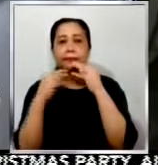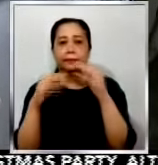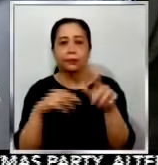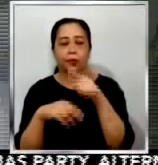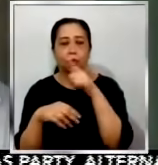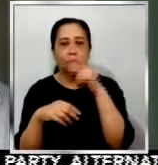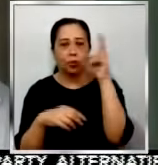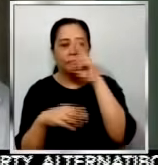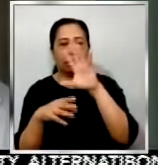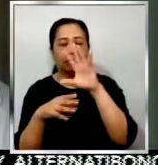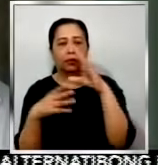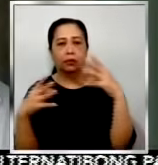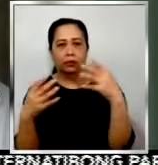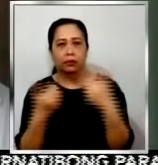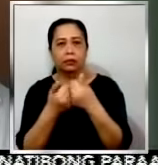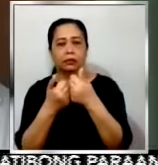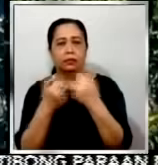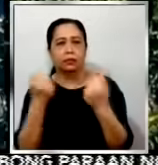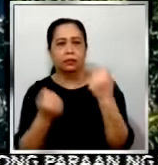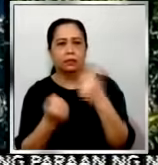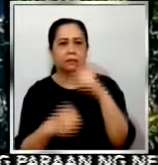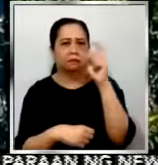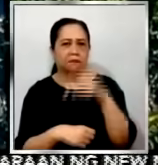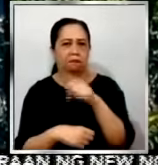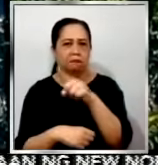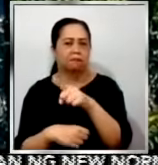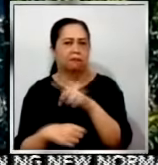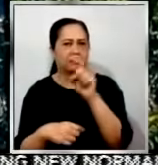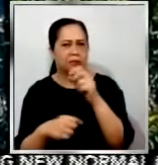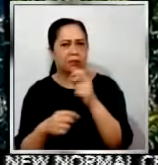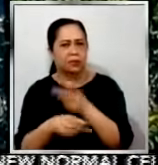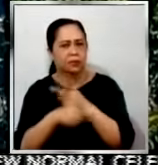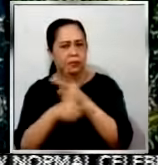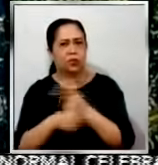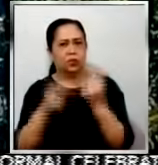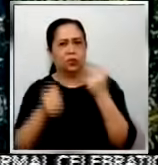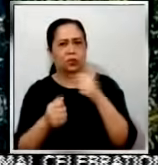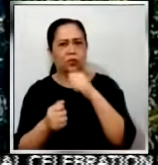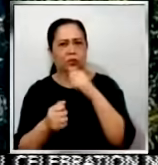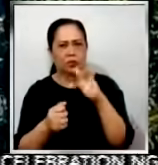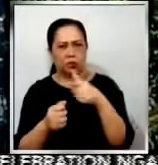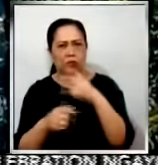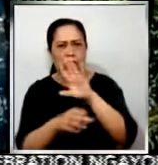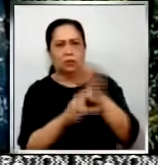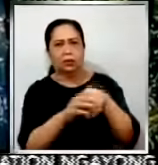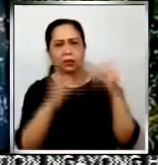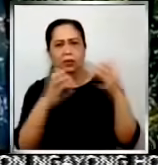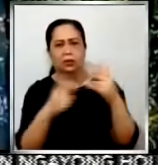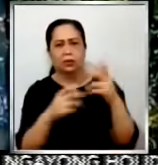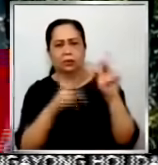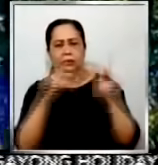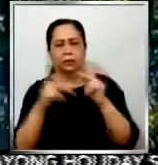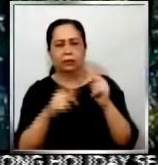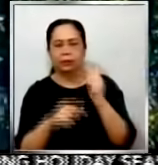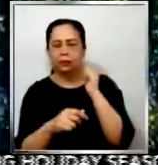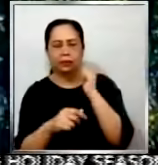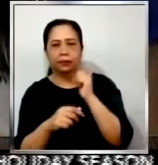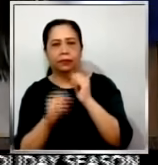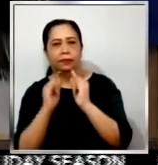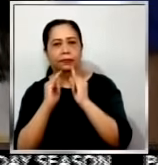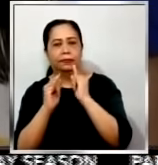driver. Dapat maayos siyang magmaneho, hindi gano'n, ang dayan din namin na tao. Tumangging magbigay ng pahayag ang van